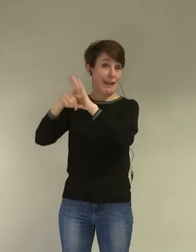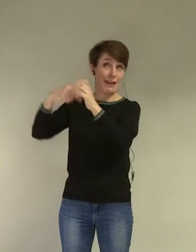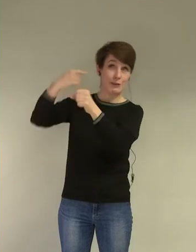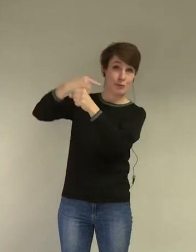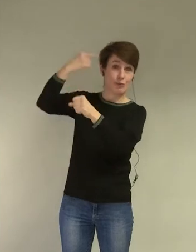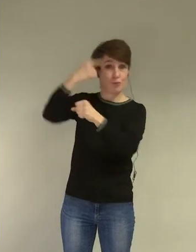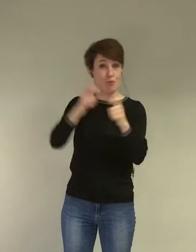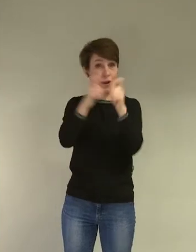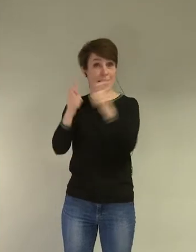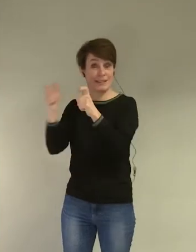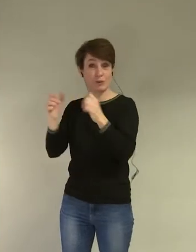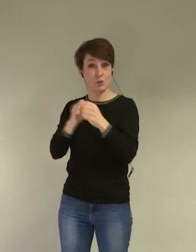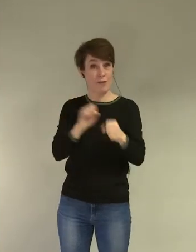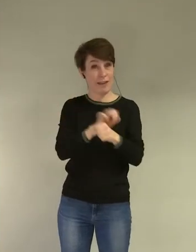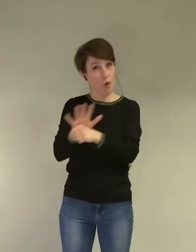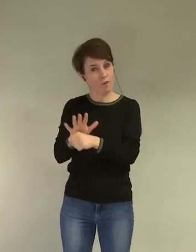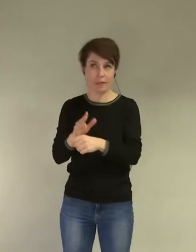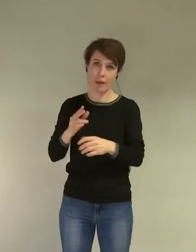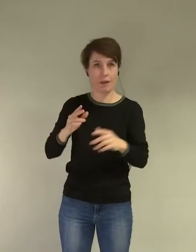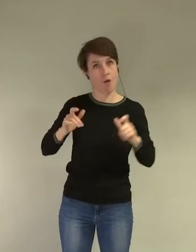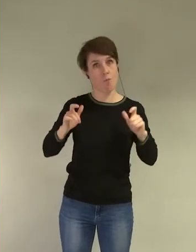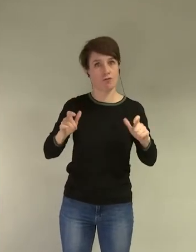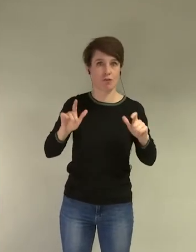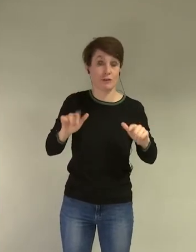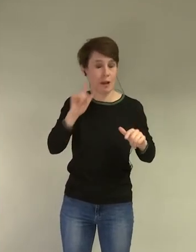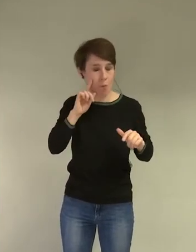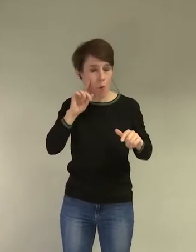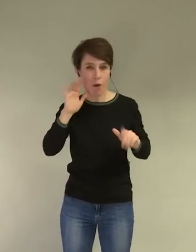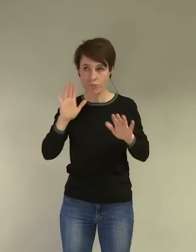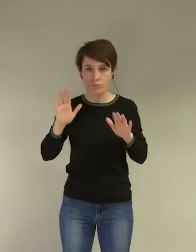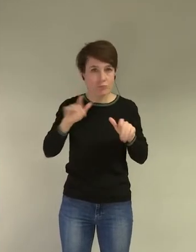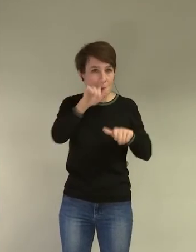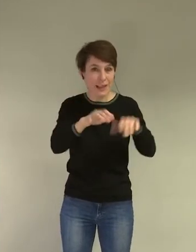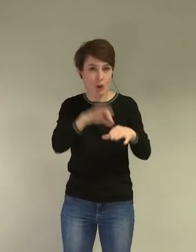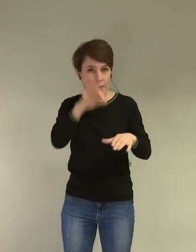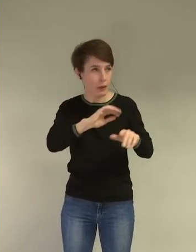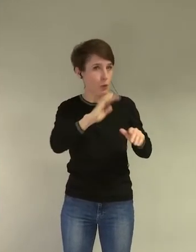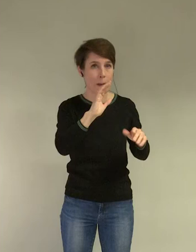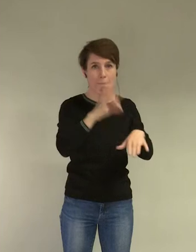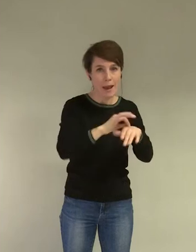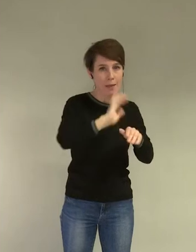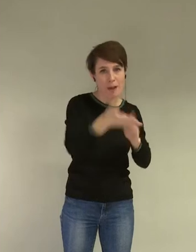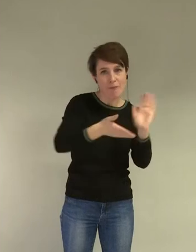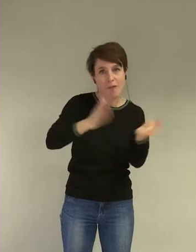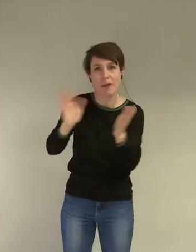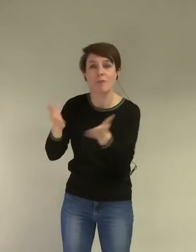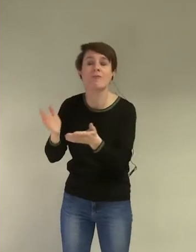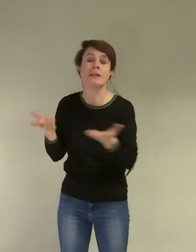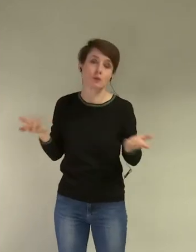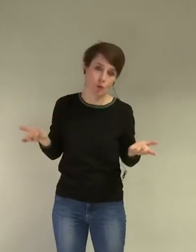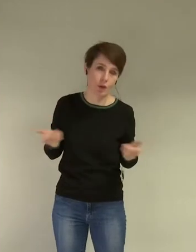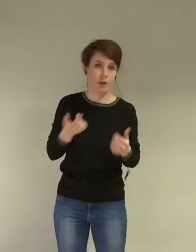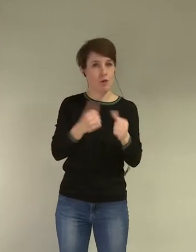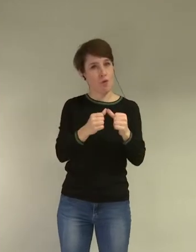puisque on voit qu'ils continuent à voir d un certain nombre d'élus des ans malade met donc les élus peuvent être porteurs de deux